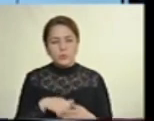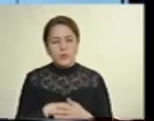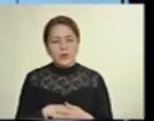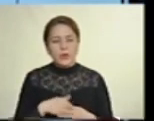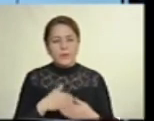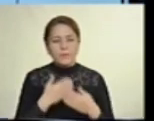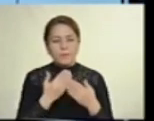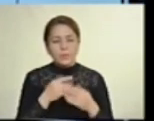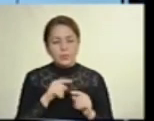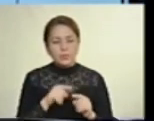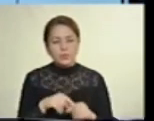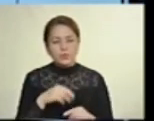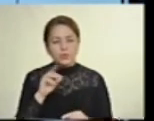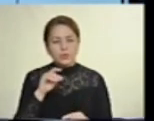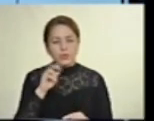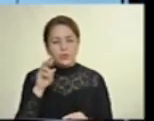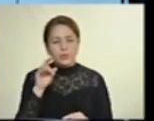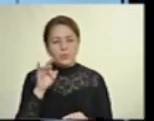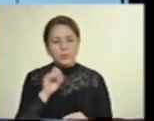uning javra qopqog'i.